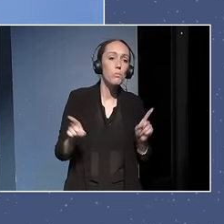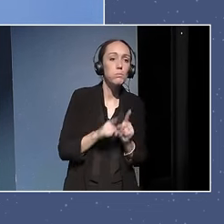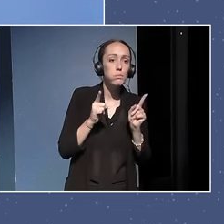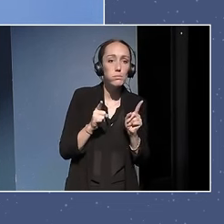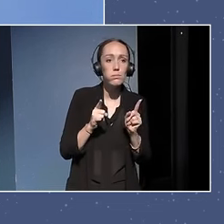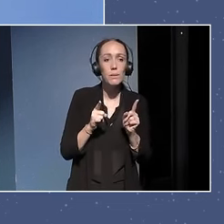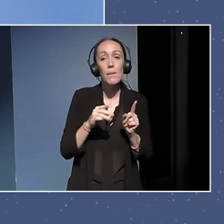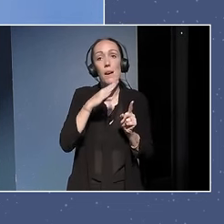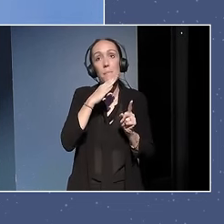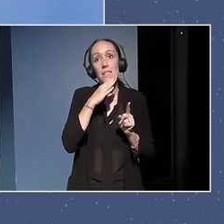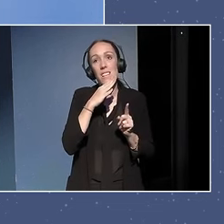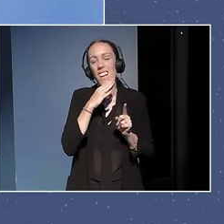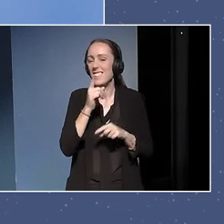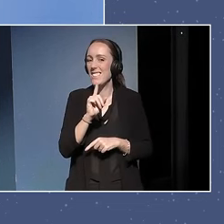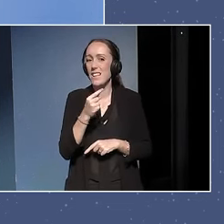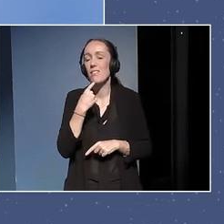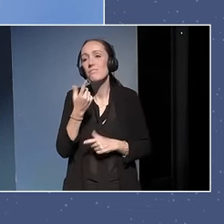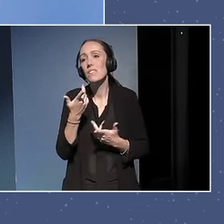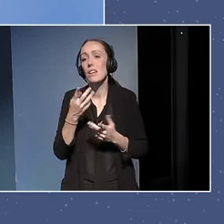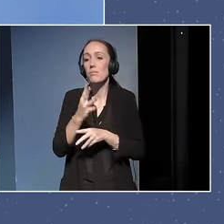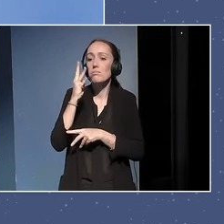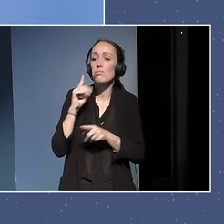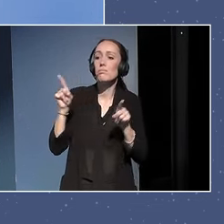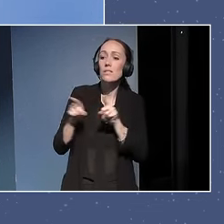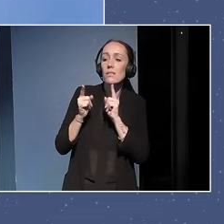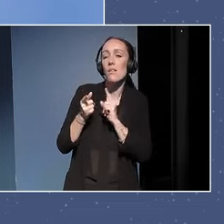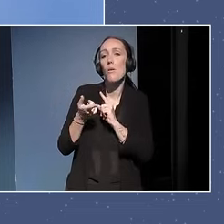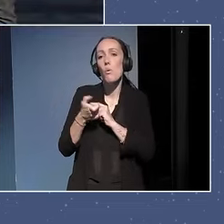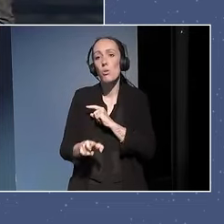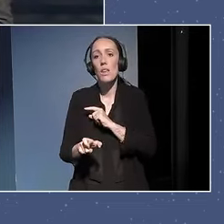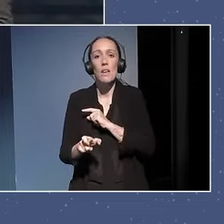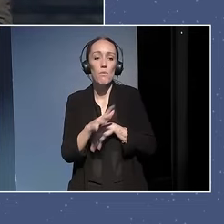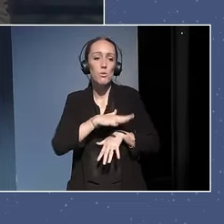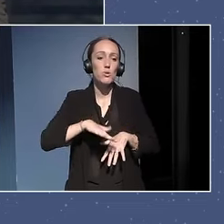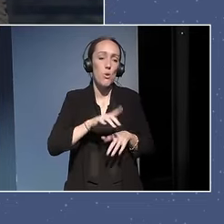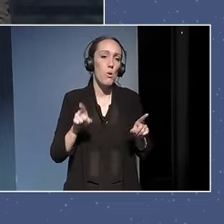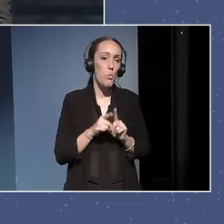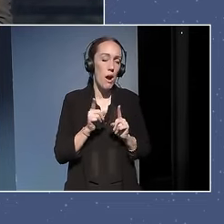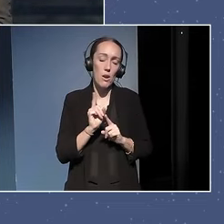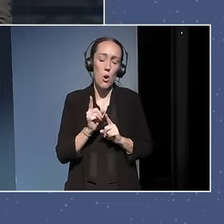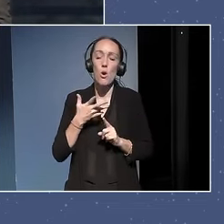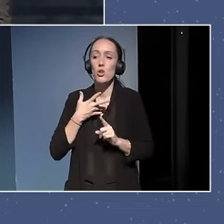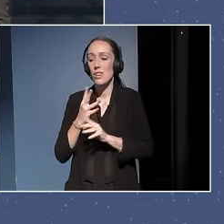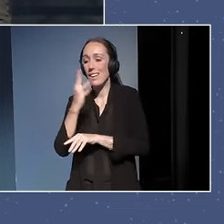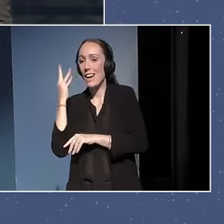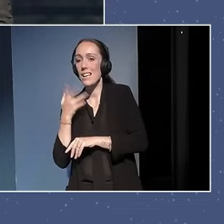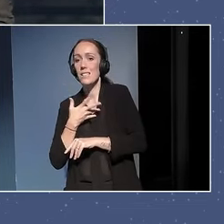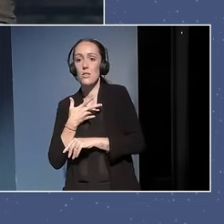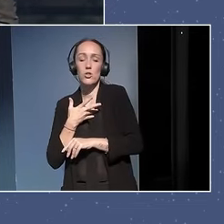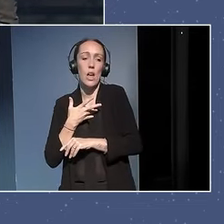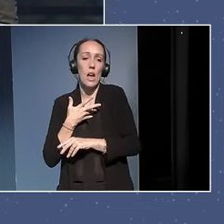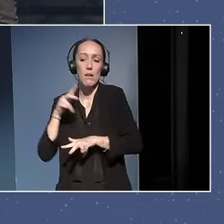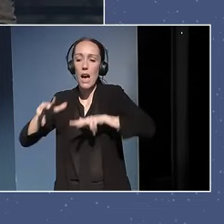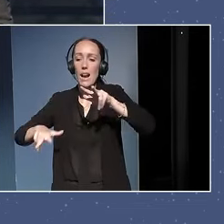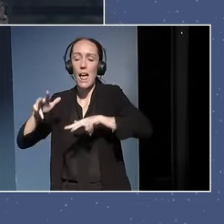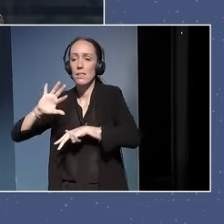strutture dorsali simili come come abbiamo visto sono strutture che hanno anche tantissimi altri rettili anche